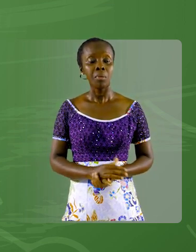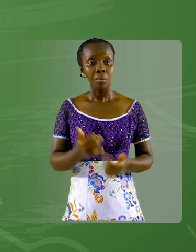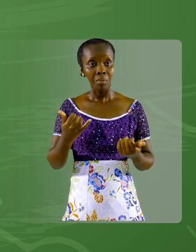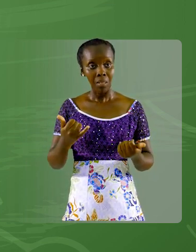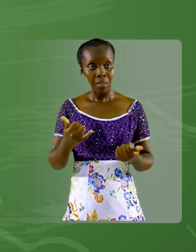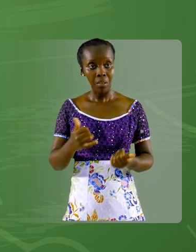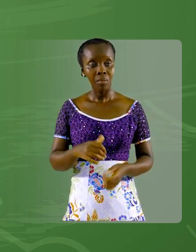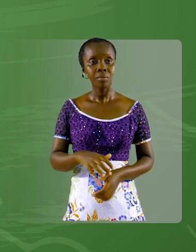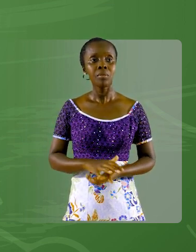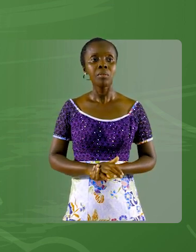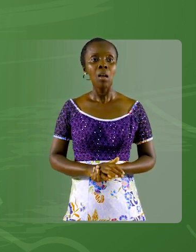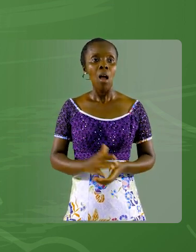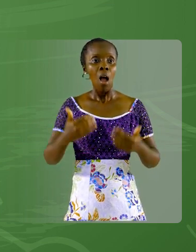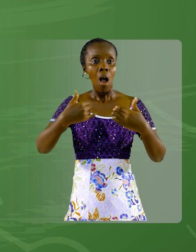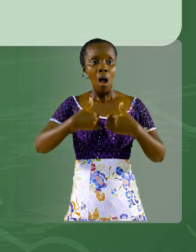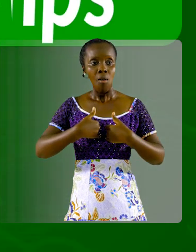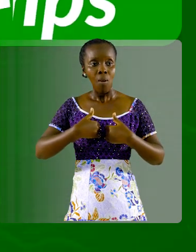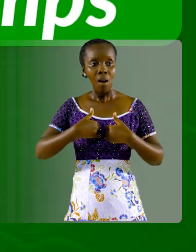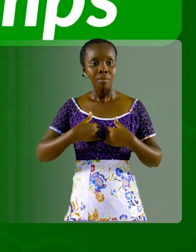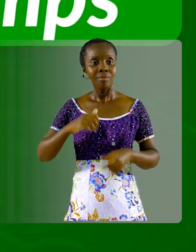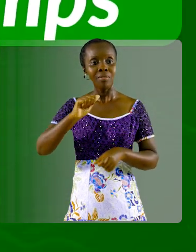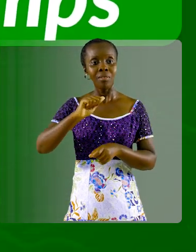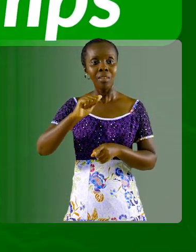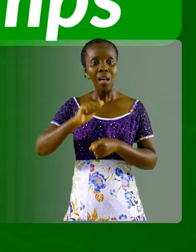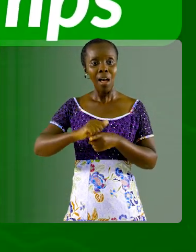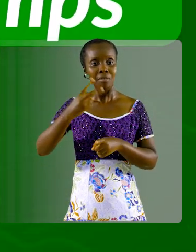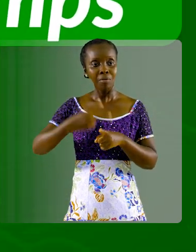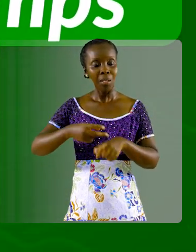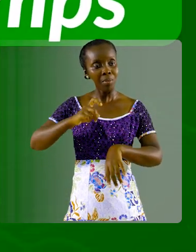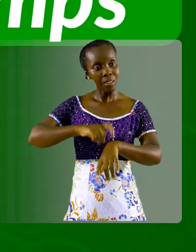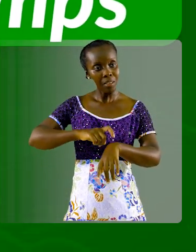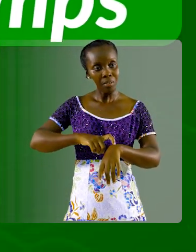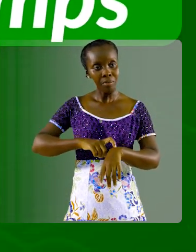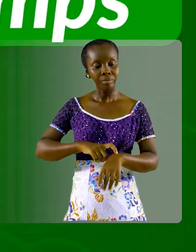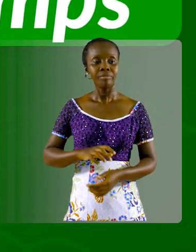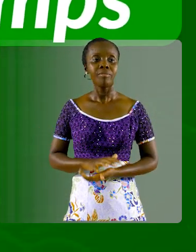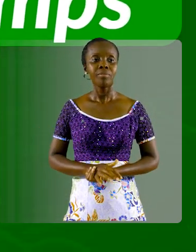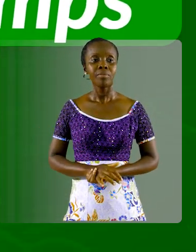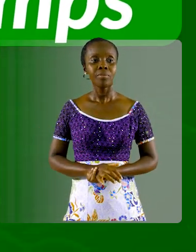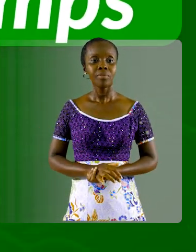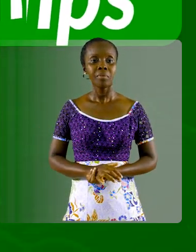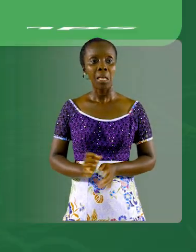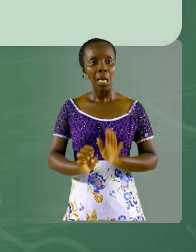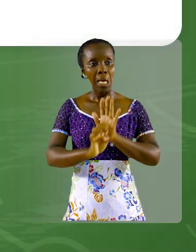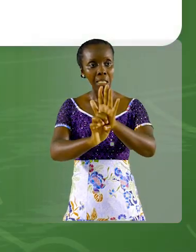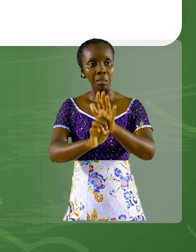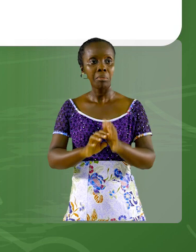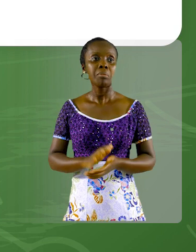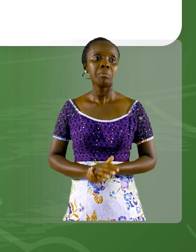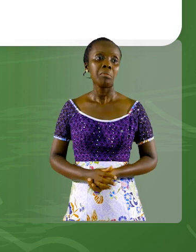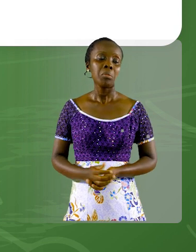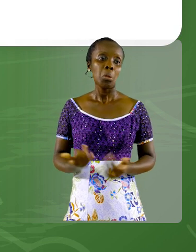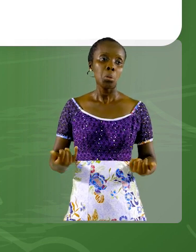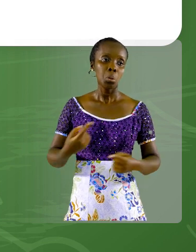noté les adverbes de temps. Et pour ce qui est des adverbes de temps, on a par exemple